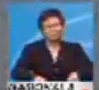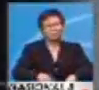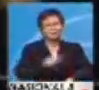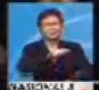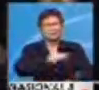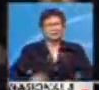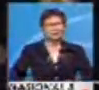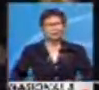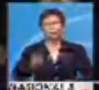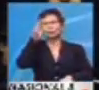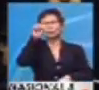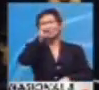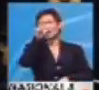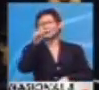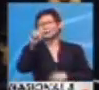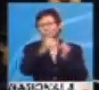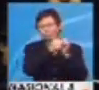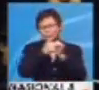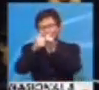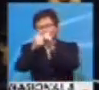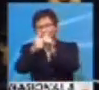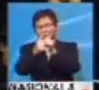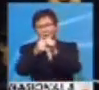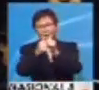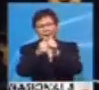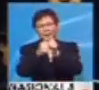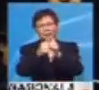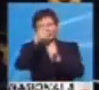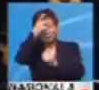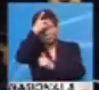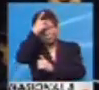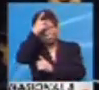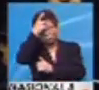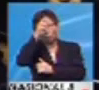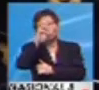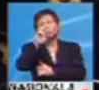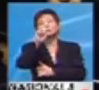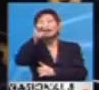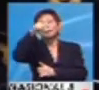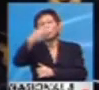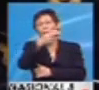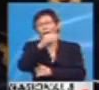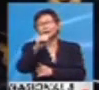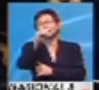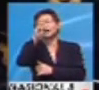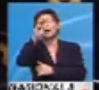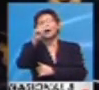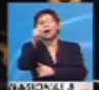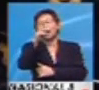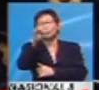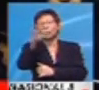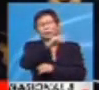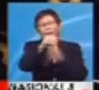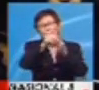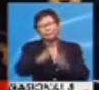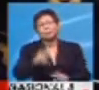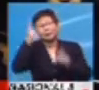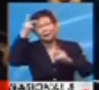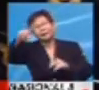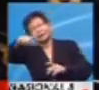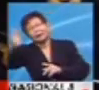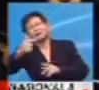tengkurazoli bersama pengurus Kelantan Datuk Sri Mustafa Muhammad Musa dan pimpinan yang lain kemudian